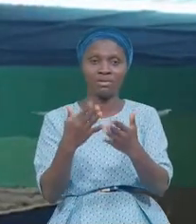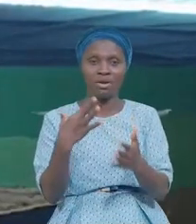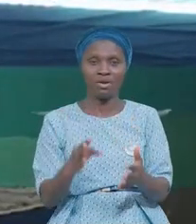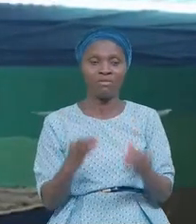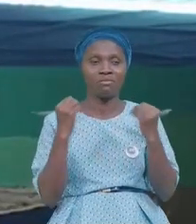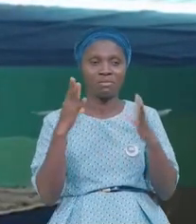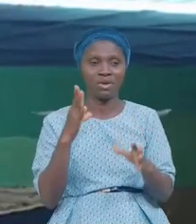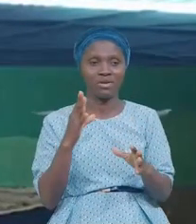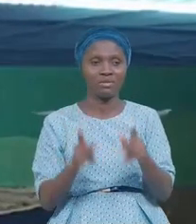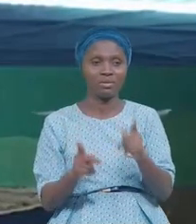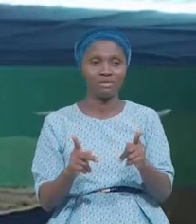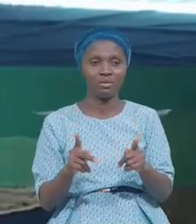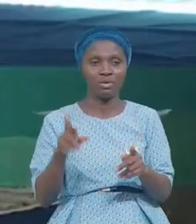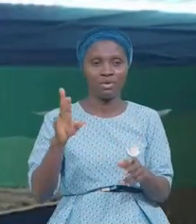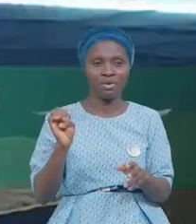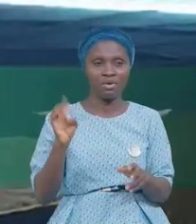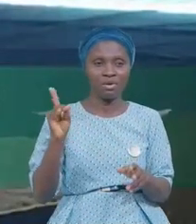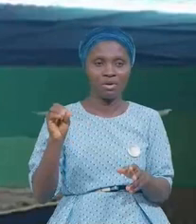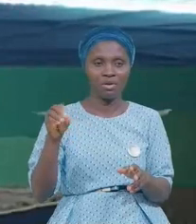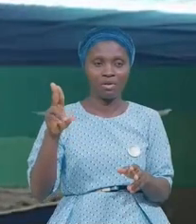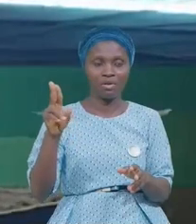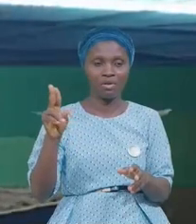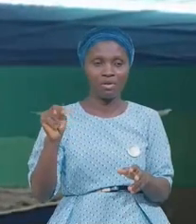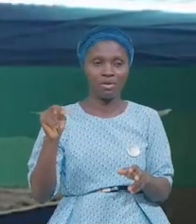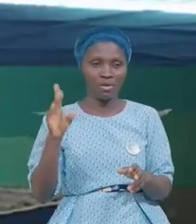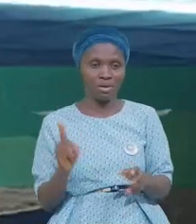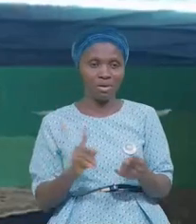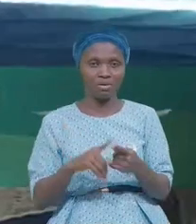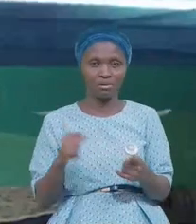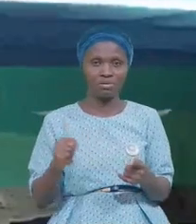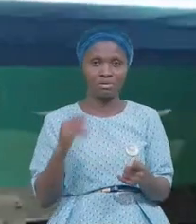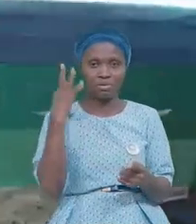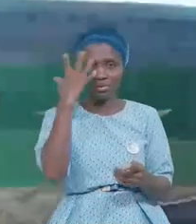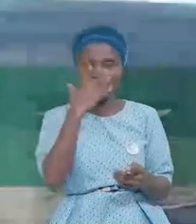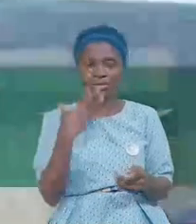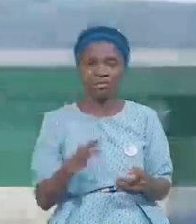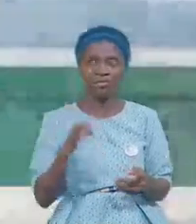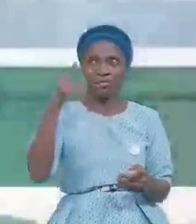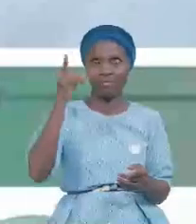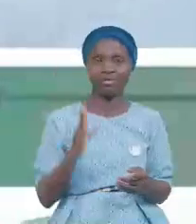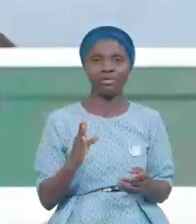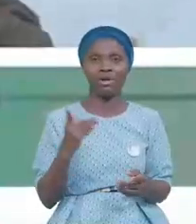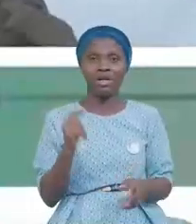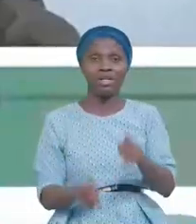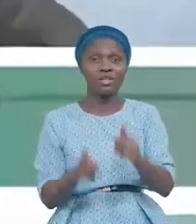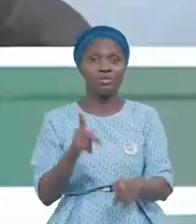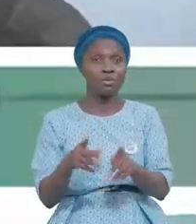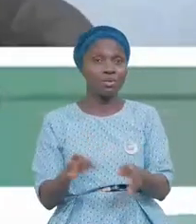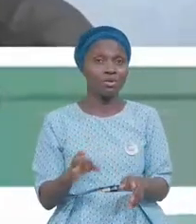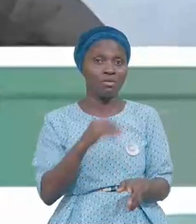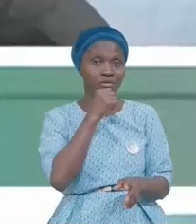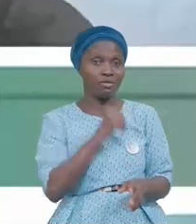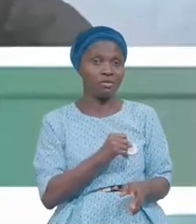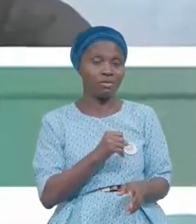fasse abonder à la gloire de Dieu les actions de grâce d'un plus grand nombre. Les gens d'ancien